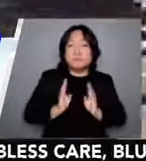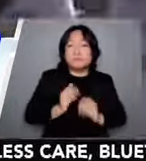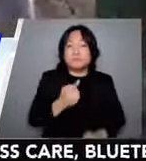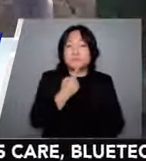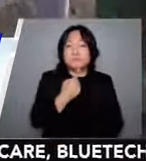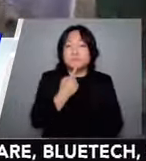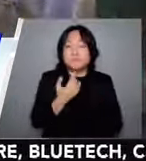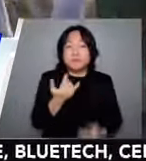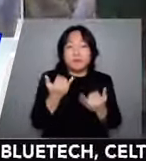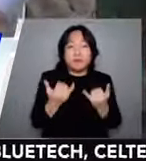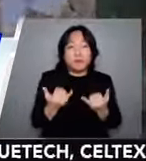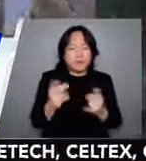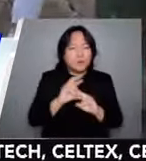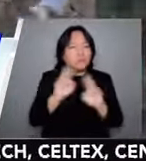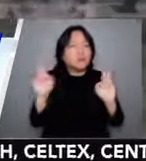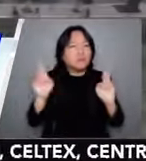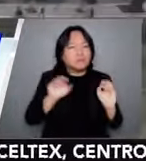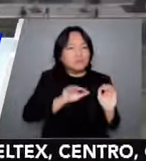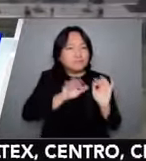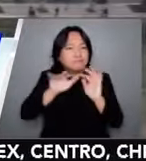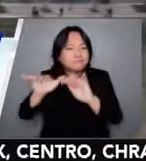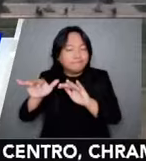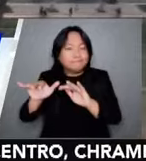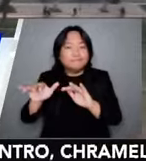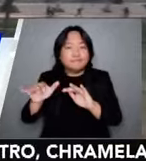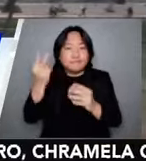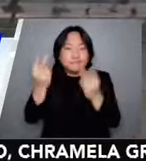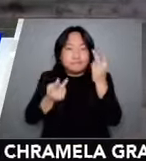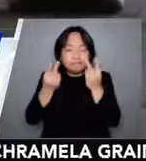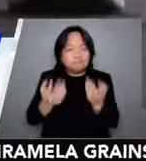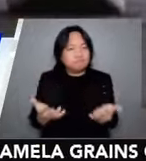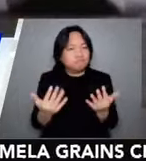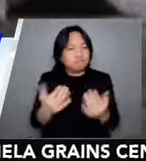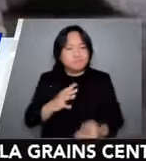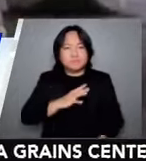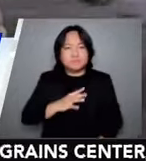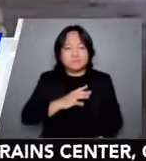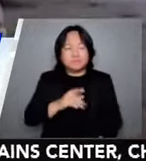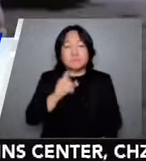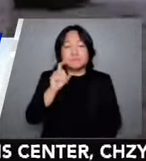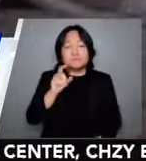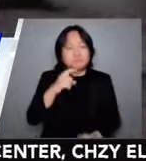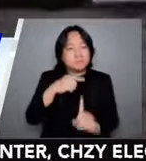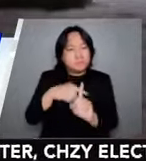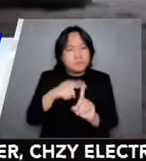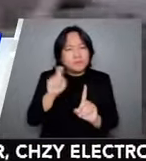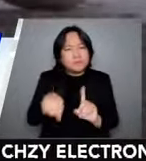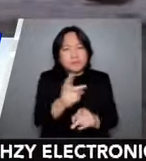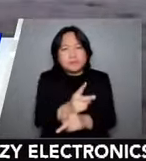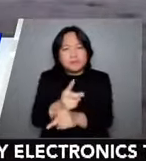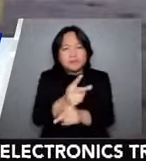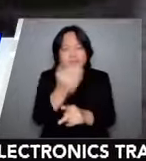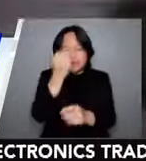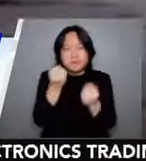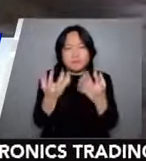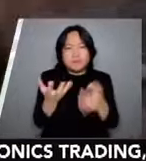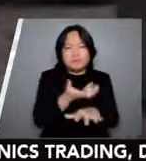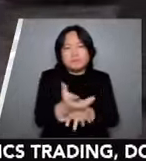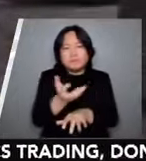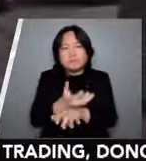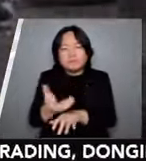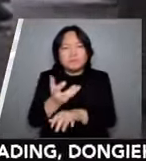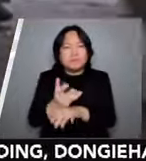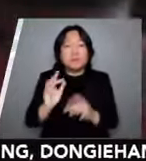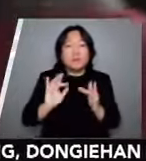tag-init. Pinag-iingat ang lahat laban sa mga scammer na nanluloko sa mga nagbubook online. Do not